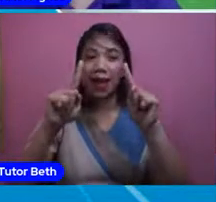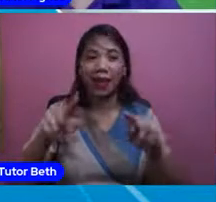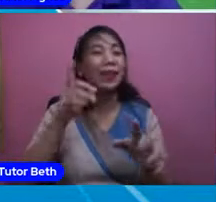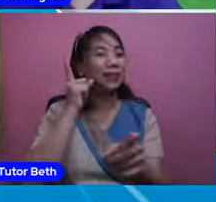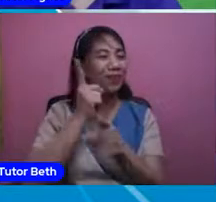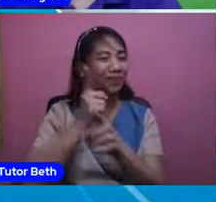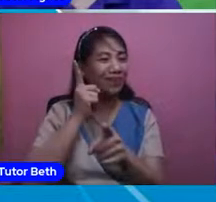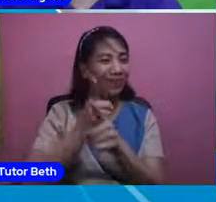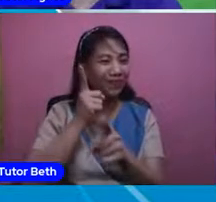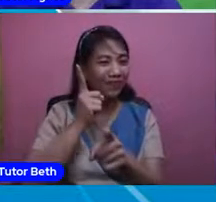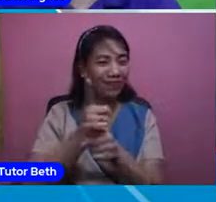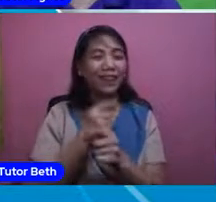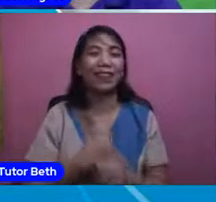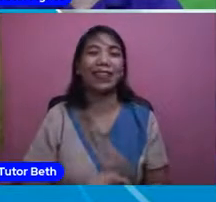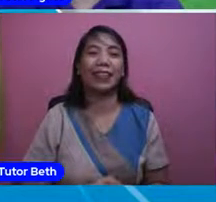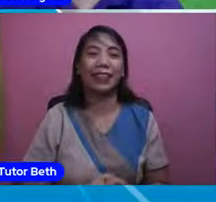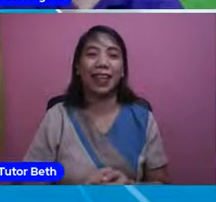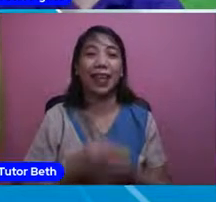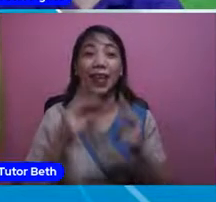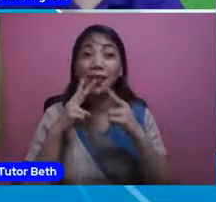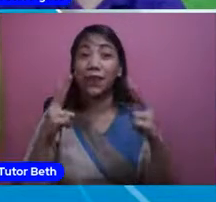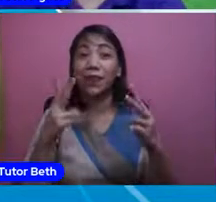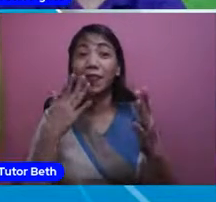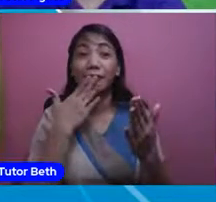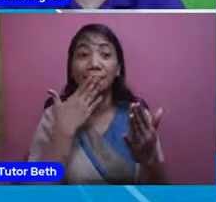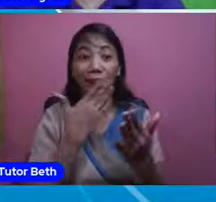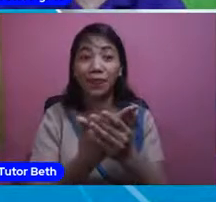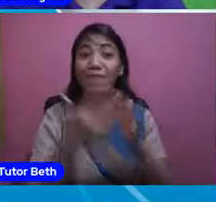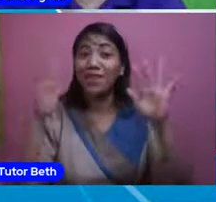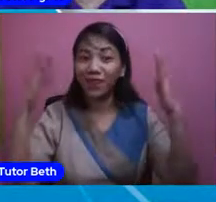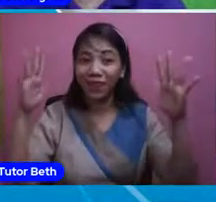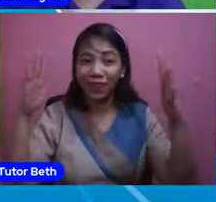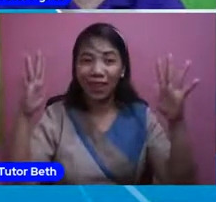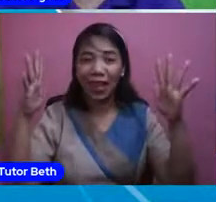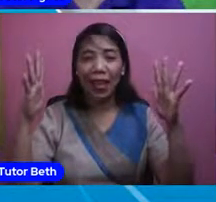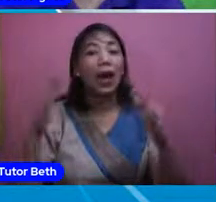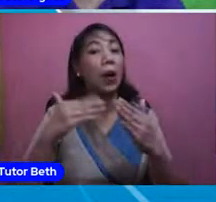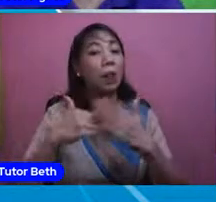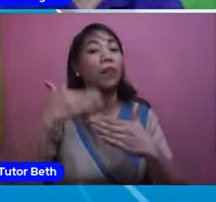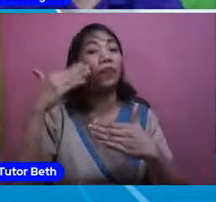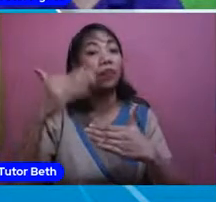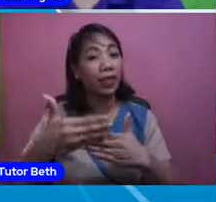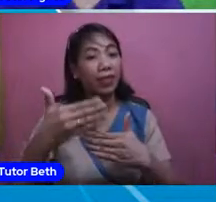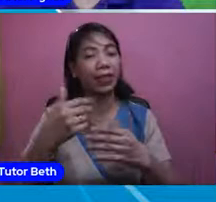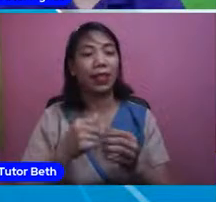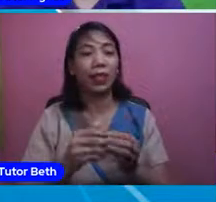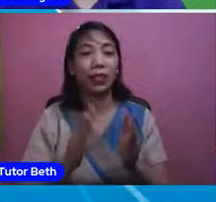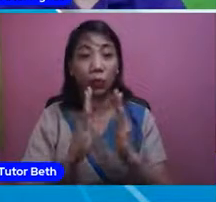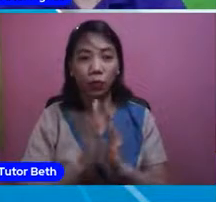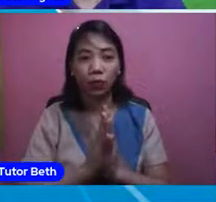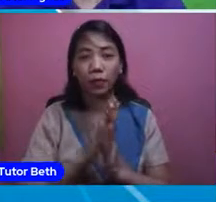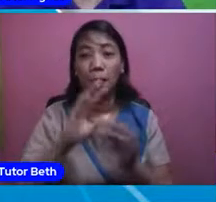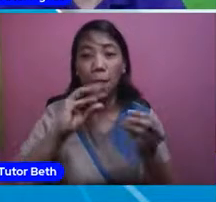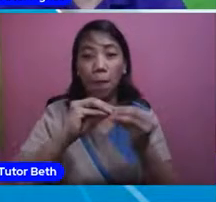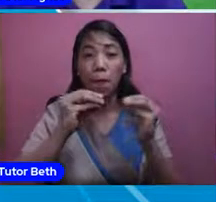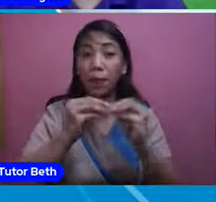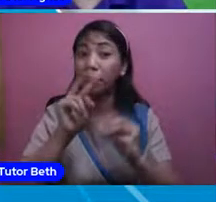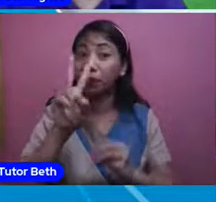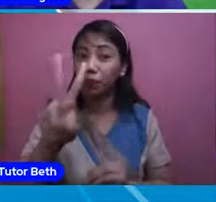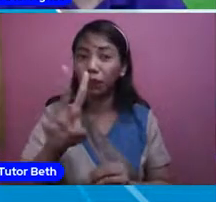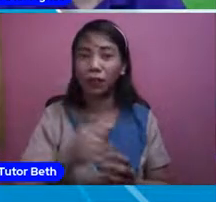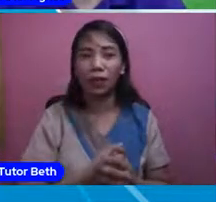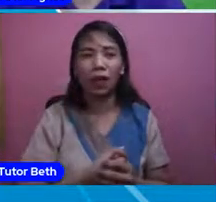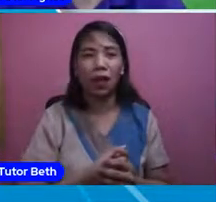po. Very good, magaling. Okay, pumunta tayo sa ikalawang katanungan. Sa tingin nyo,